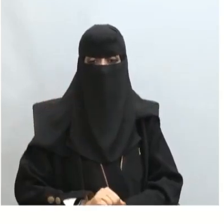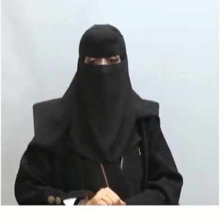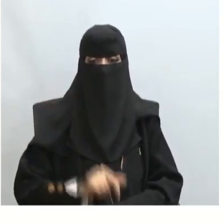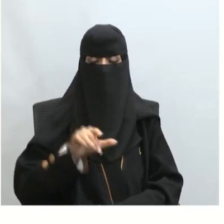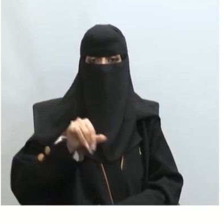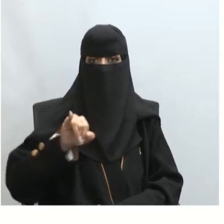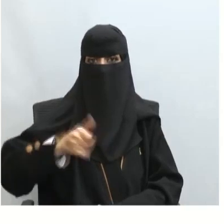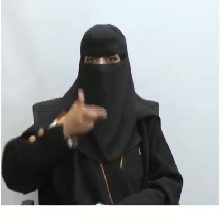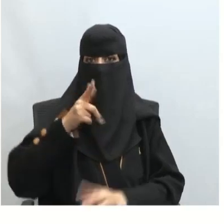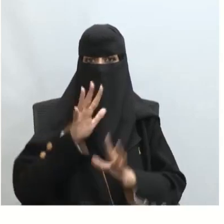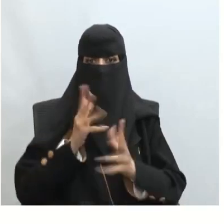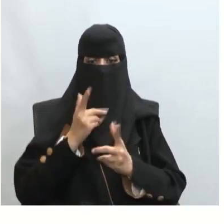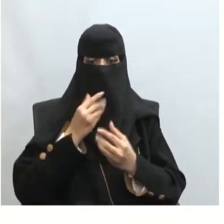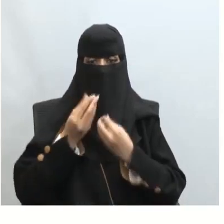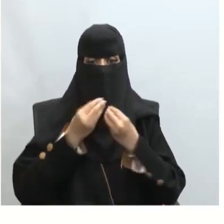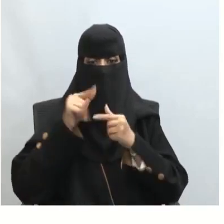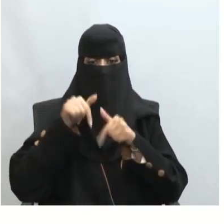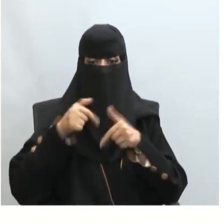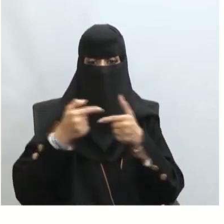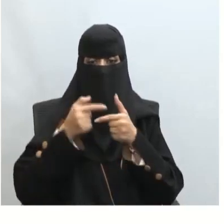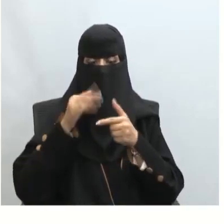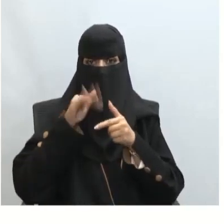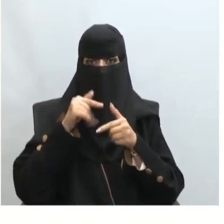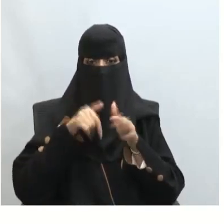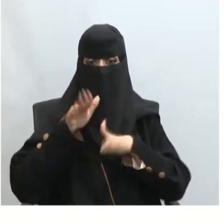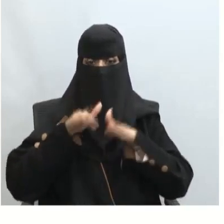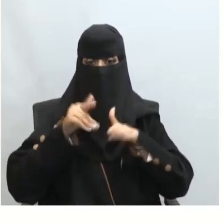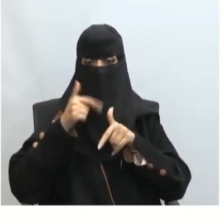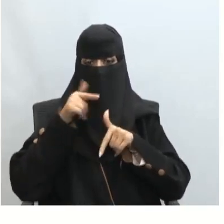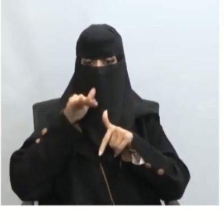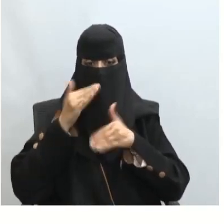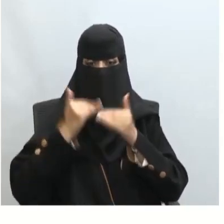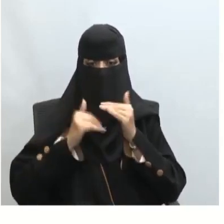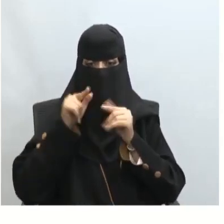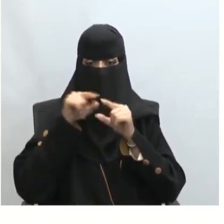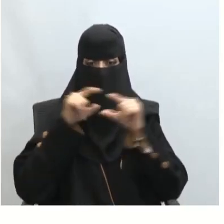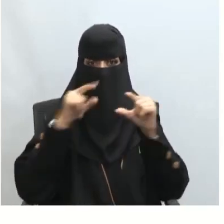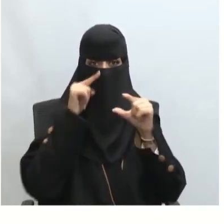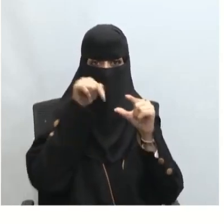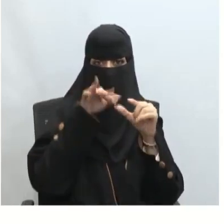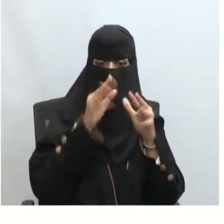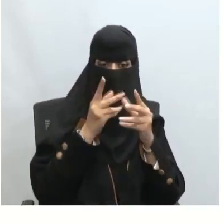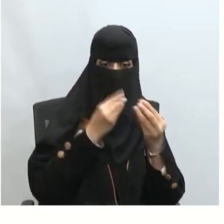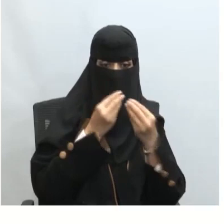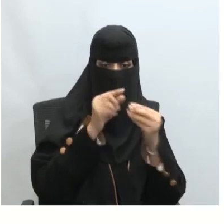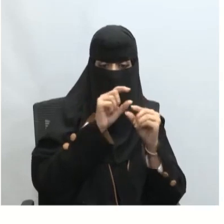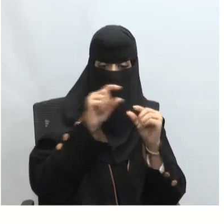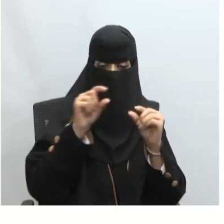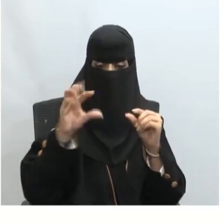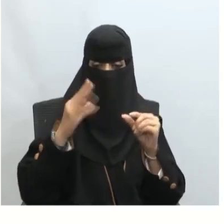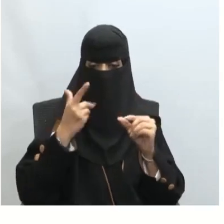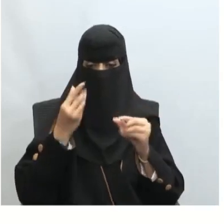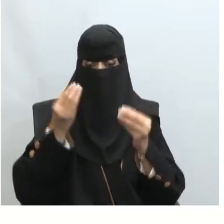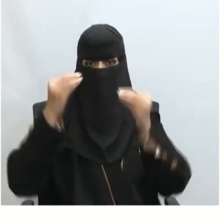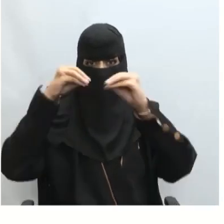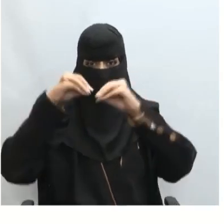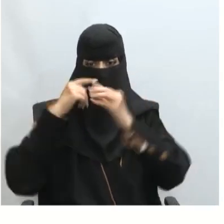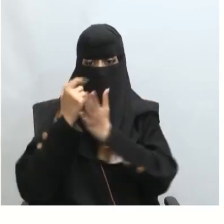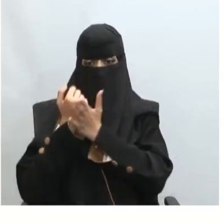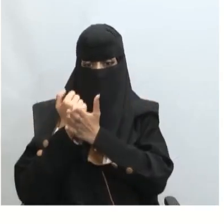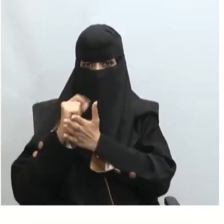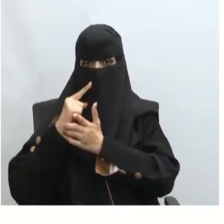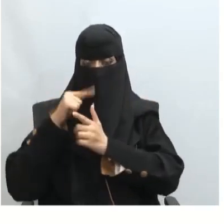هنا 11 ما نوع التفاعل الذي تمثله المعادله ادناه التي تحتوي على الصيغ بنائيه لاحظ